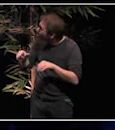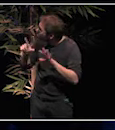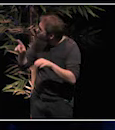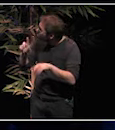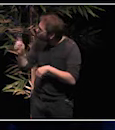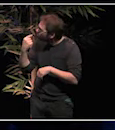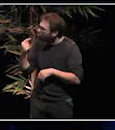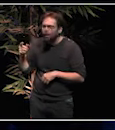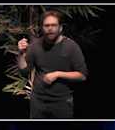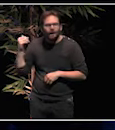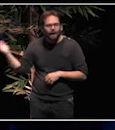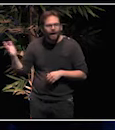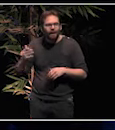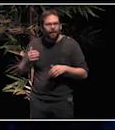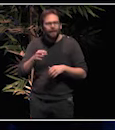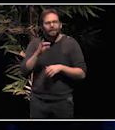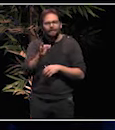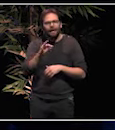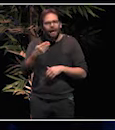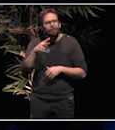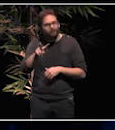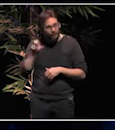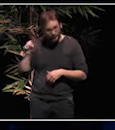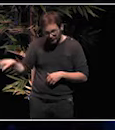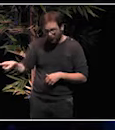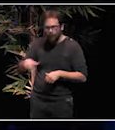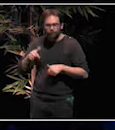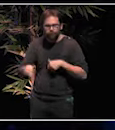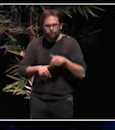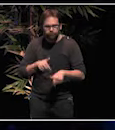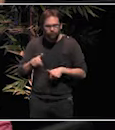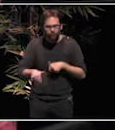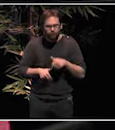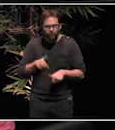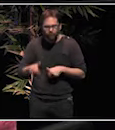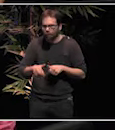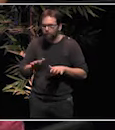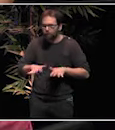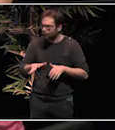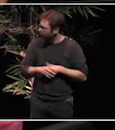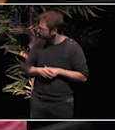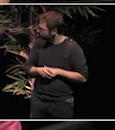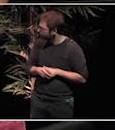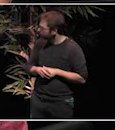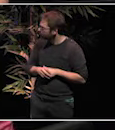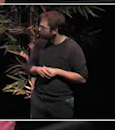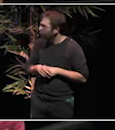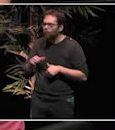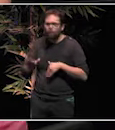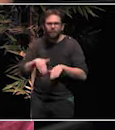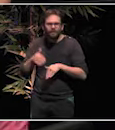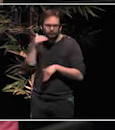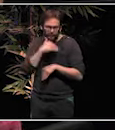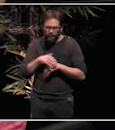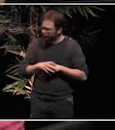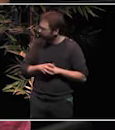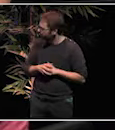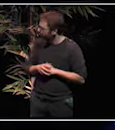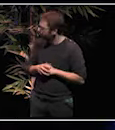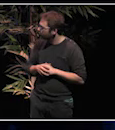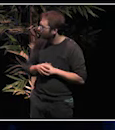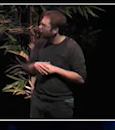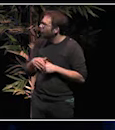c'est sa vitesse sur l'UTMB. Alors c'est trottiner vraiment tout doucement. Alors évidemment, il y a de la montée, de la descente. Ouais. Cela, je